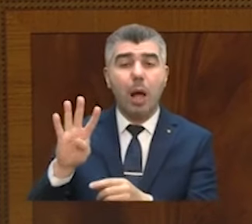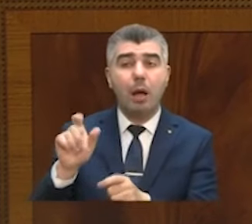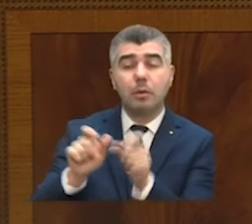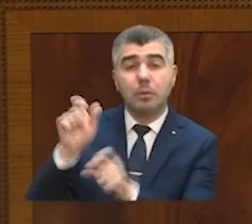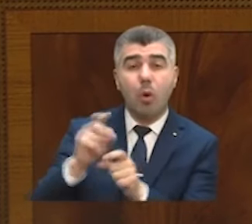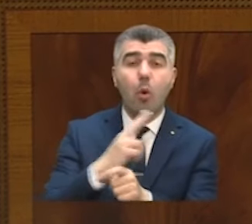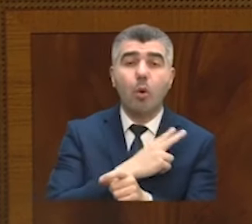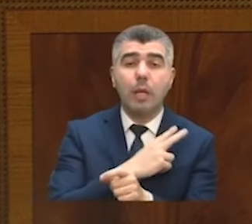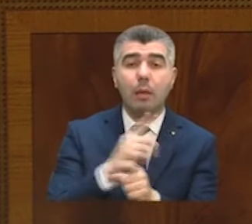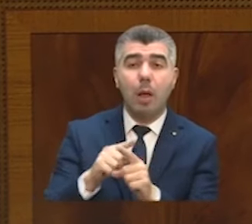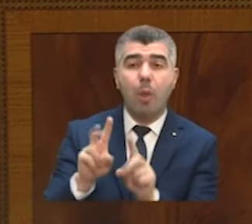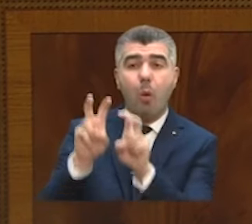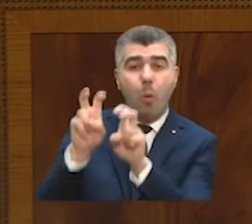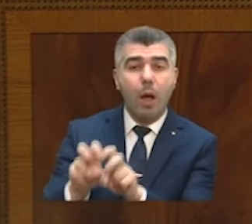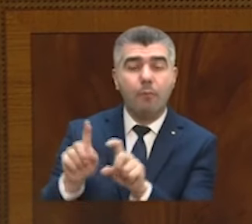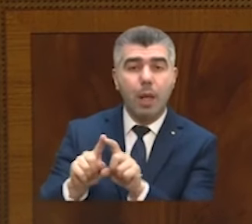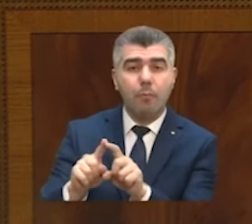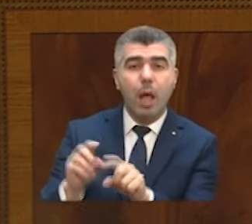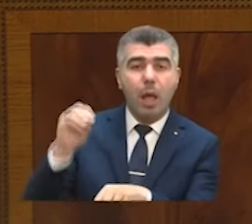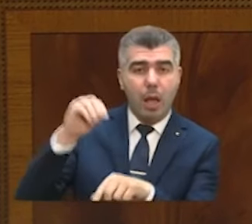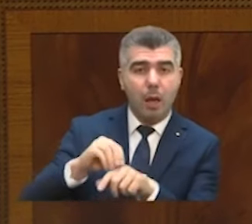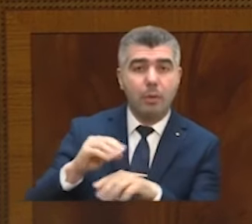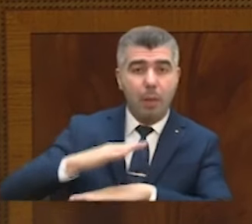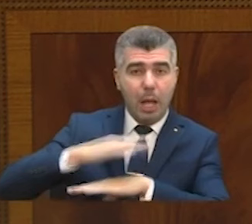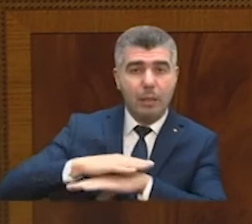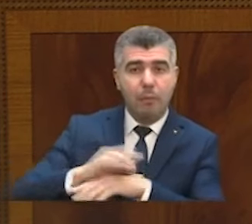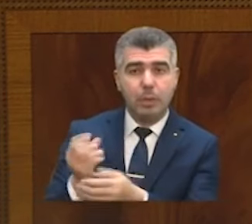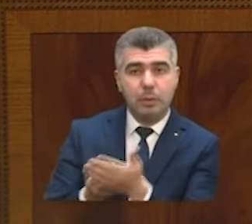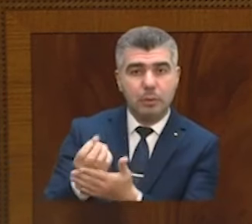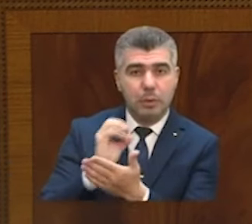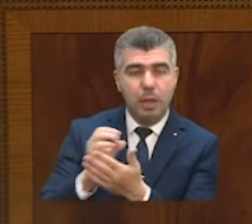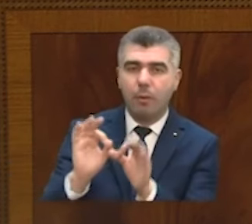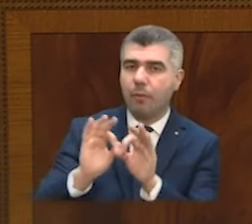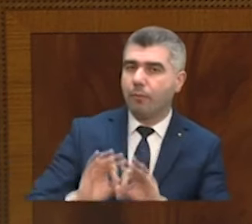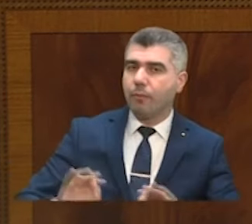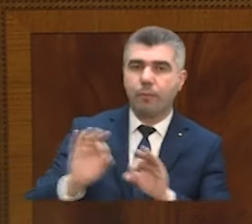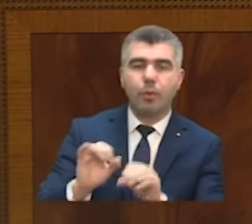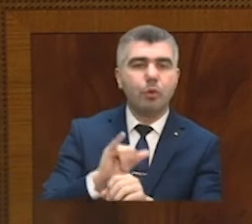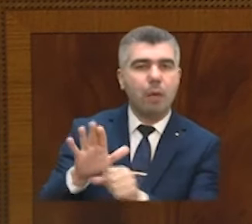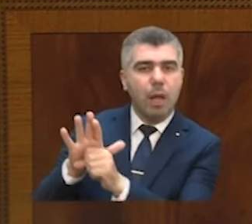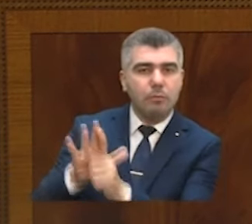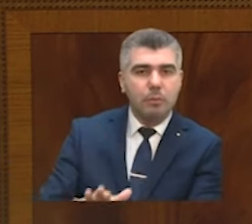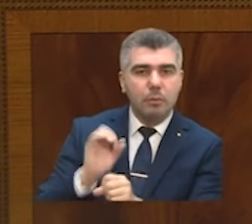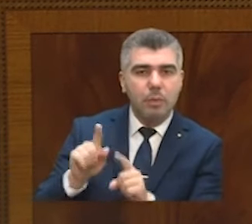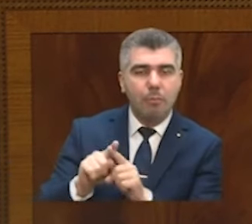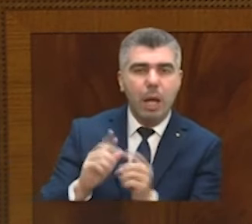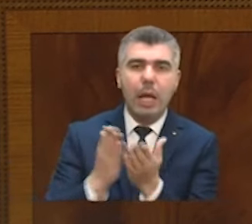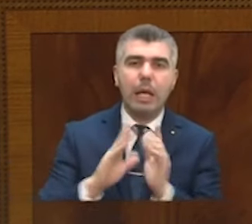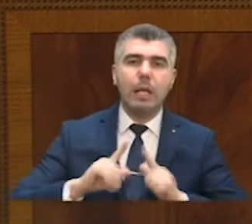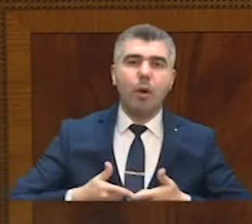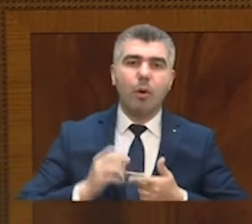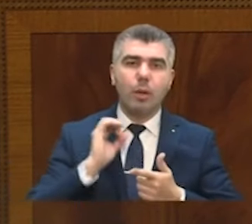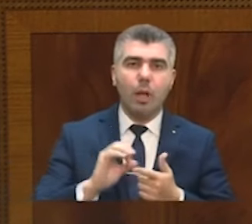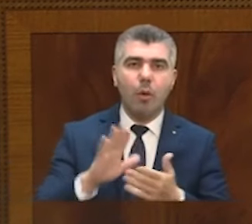الحرة والمجالس التأديبية باش تعودوا لهم الترابي. هذا قصف وخسف ونسف، قصف للشغيلة التعليمية